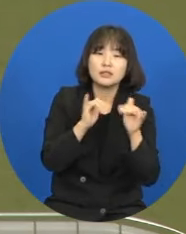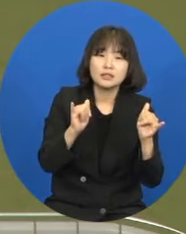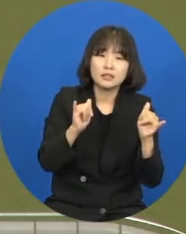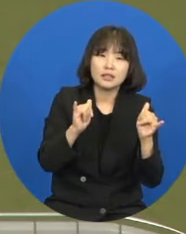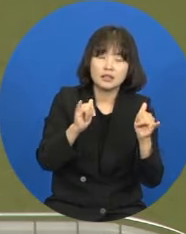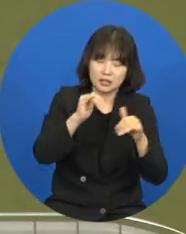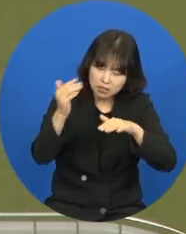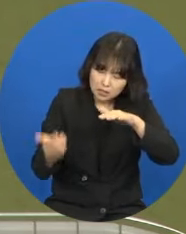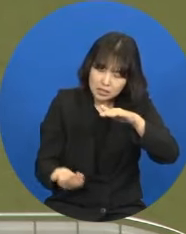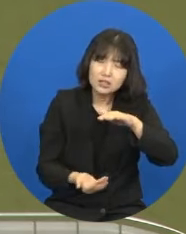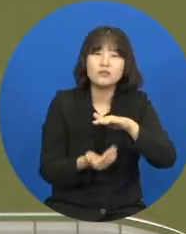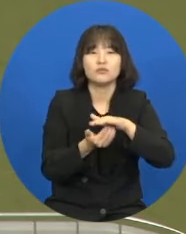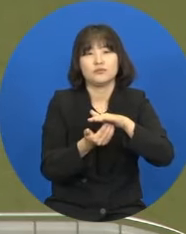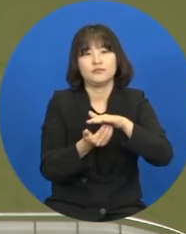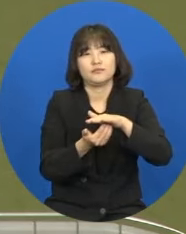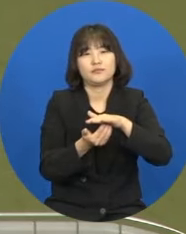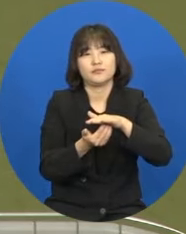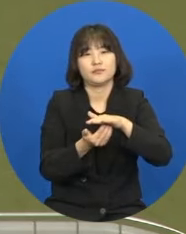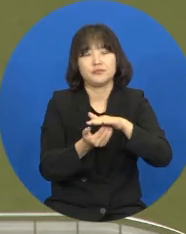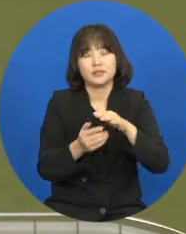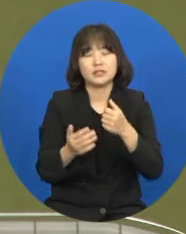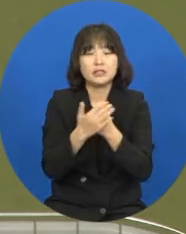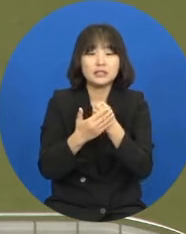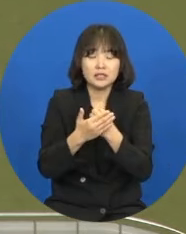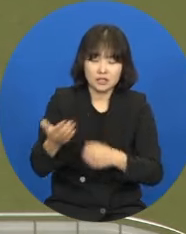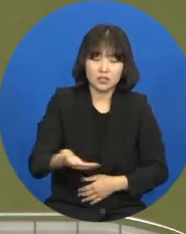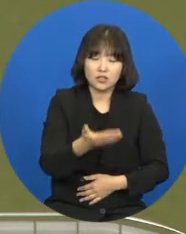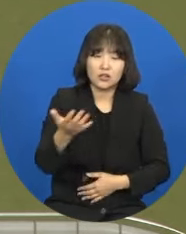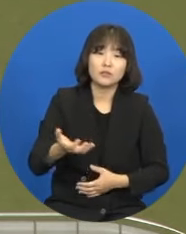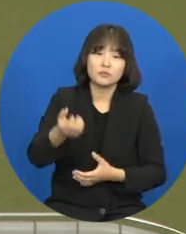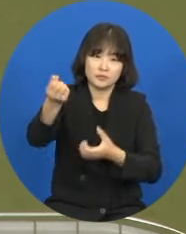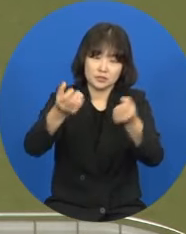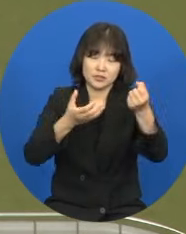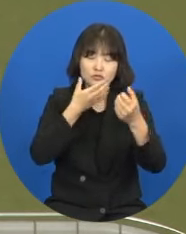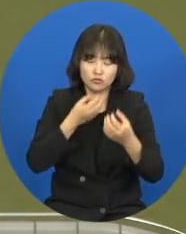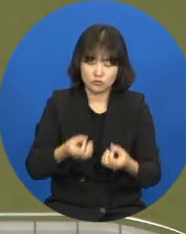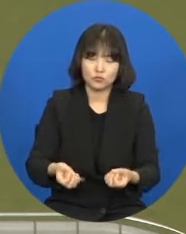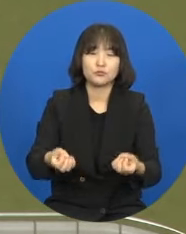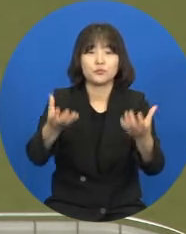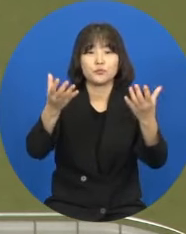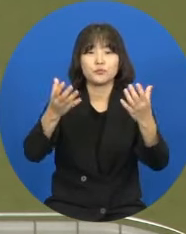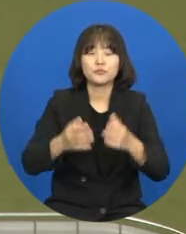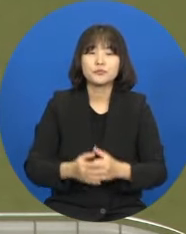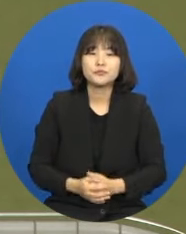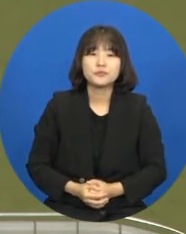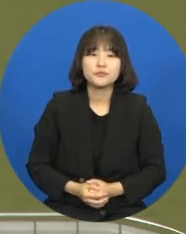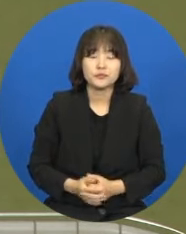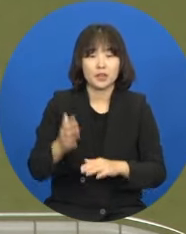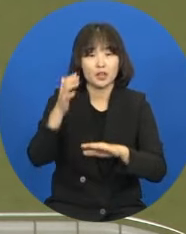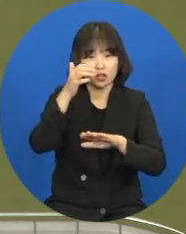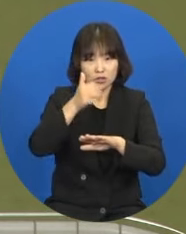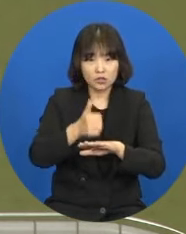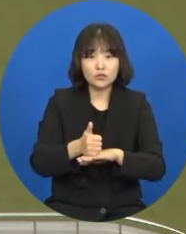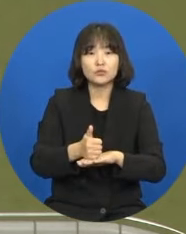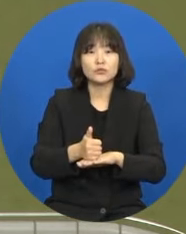이루어진다는 사실입니다이 은혜가 여러분들에게 있게 되기를 축복합니다 아멘